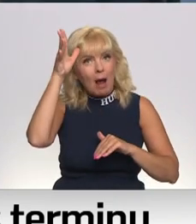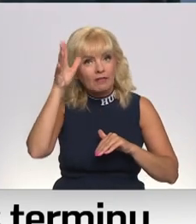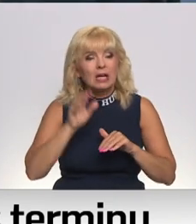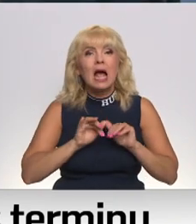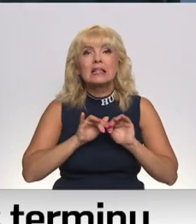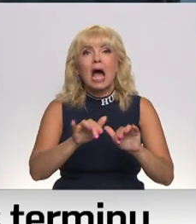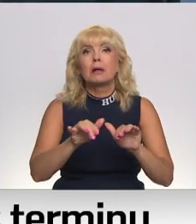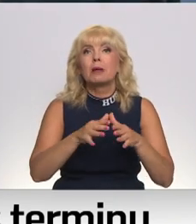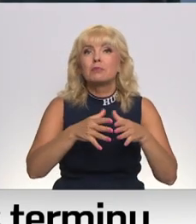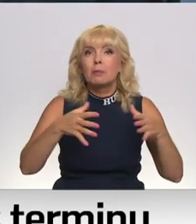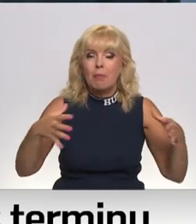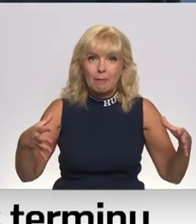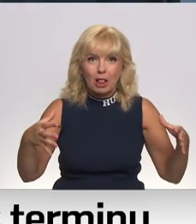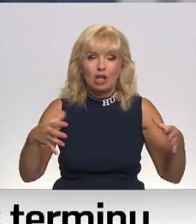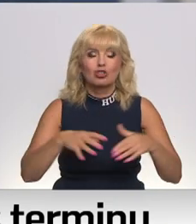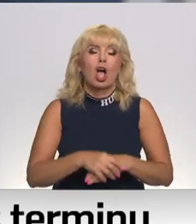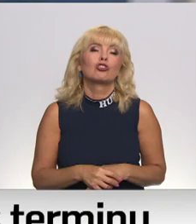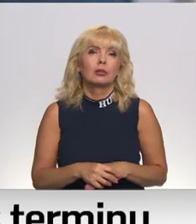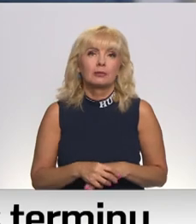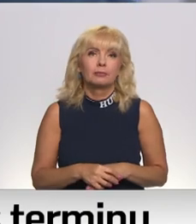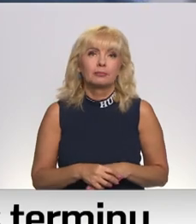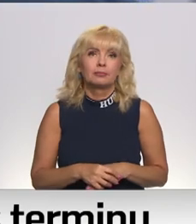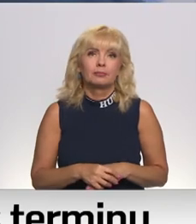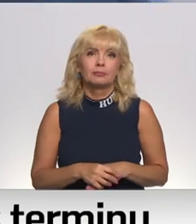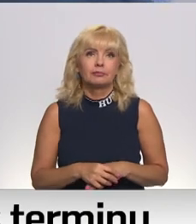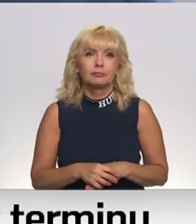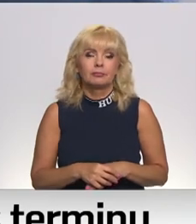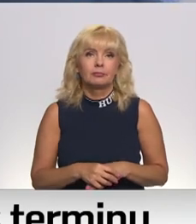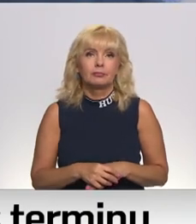paplašināšana, uzsver Šteins. Madara Līcīte, Māris Jurgensons, Latvijas televīzija.